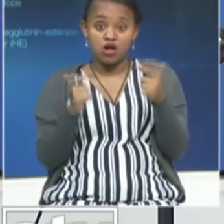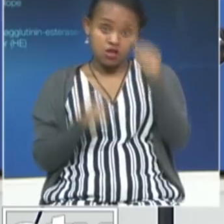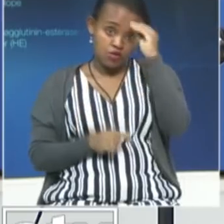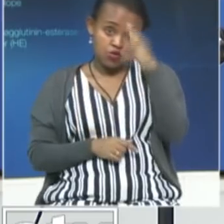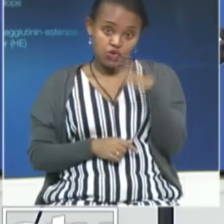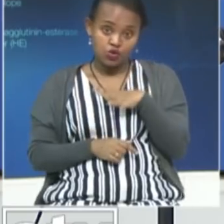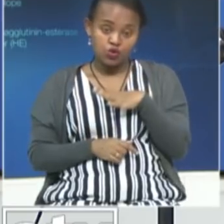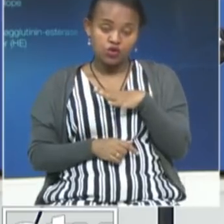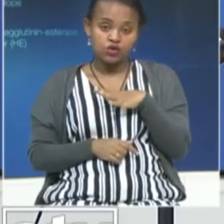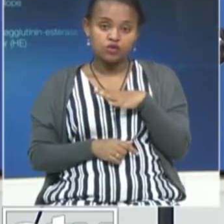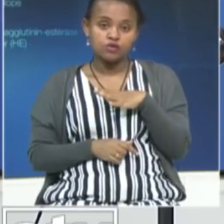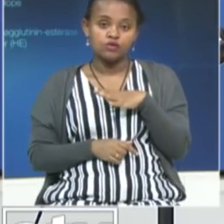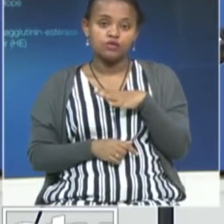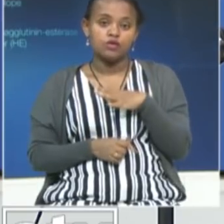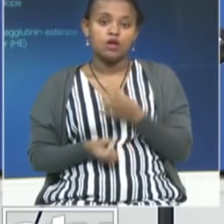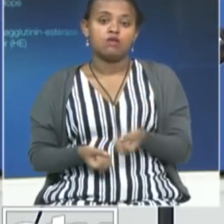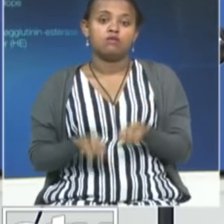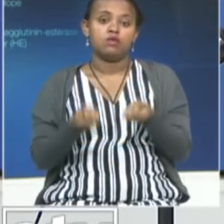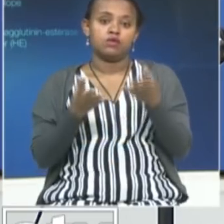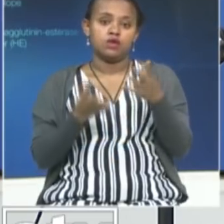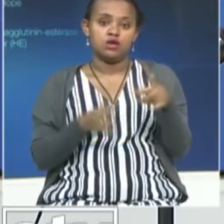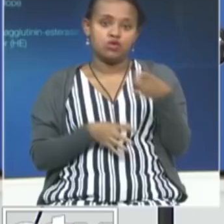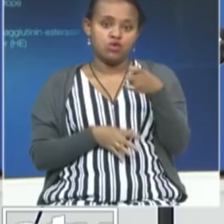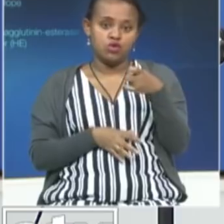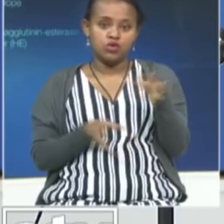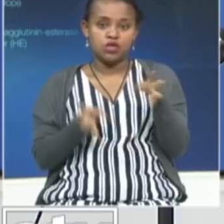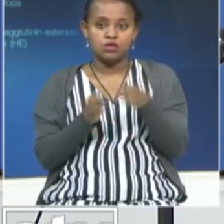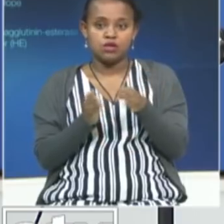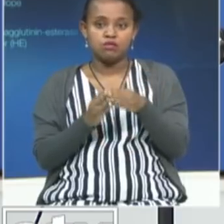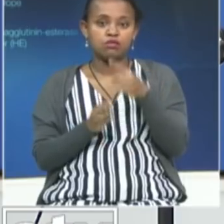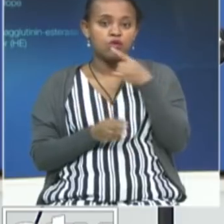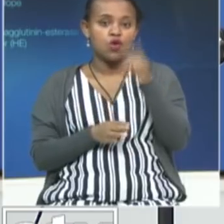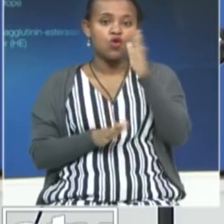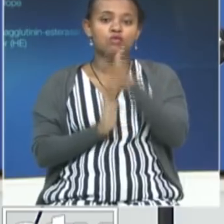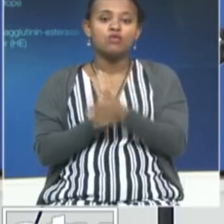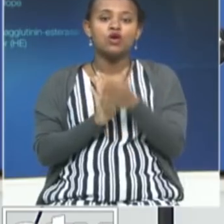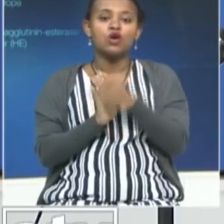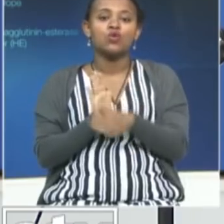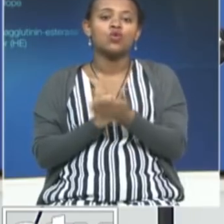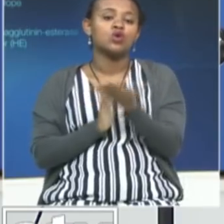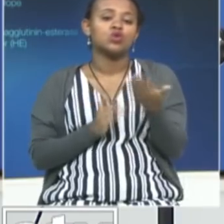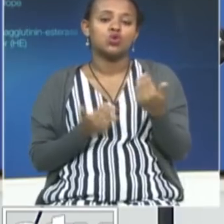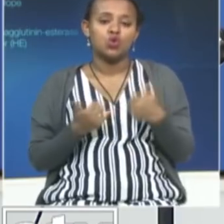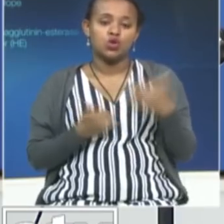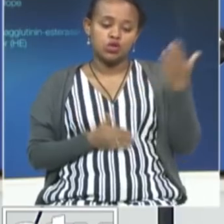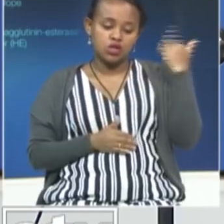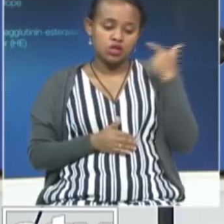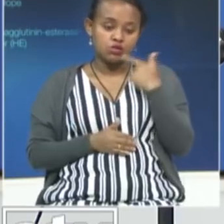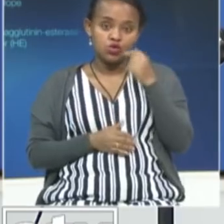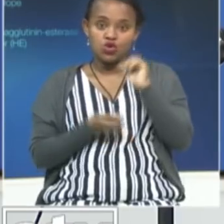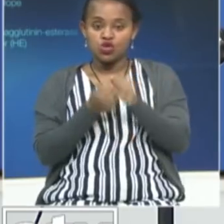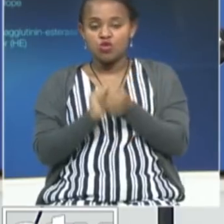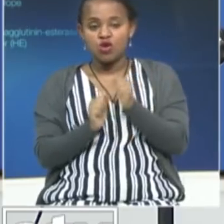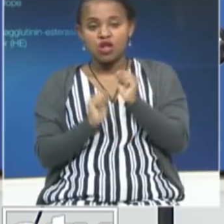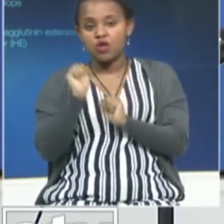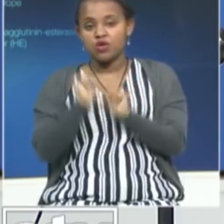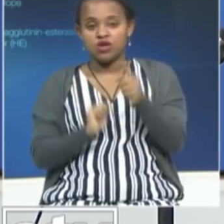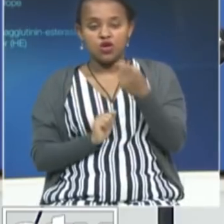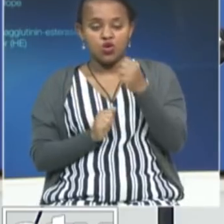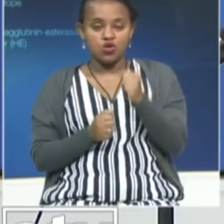ሰዎች በብዛት ሆኖ ሰብሰብ ብሎ የሚከውኗቸው ነገሮች ይኖራሉ። ቀደም ሲል ለተነሳው ስፖርታዊ ውድድር ሊሆን